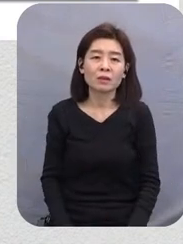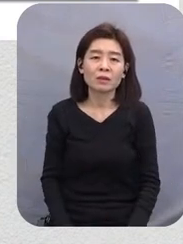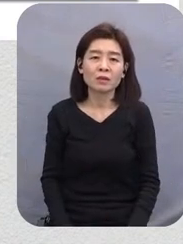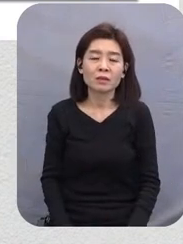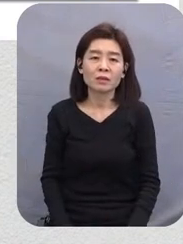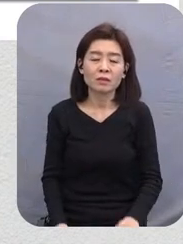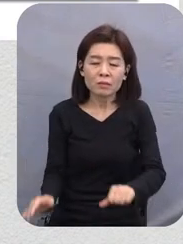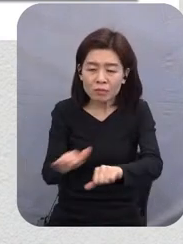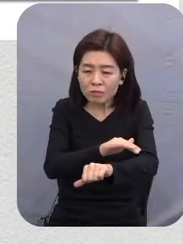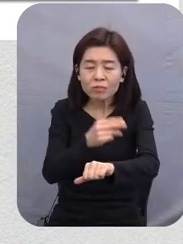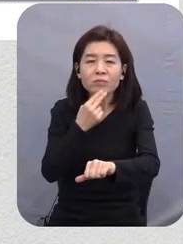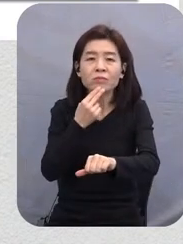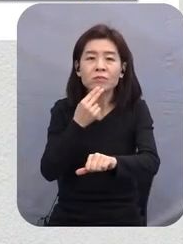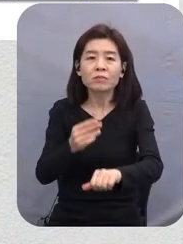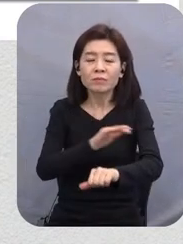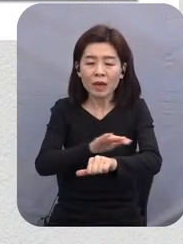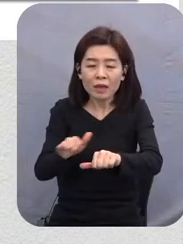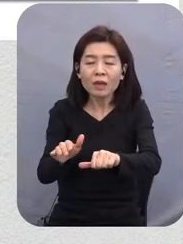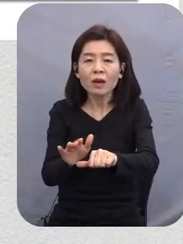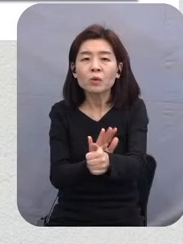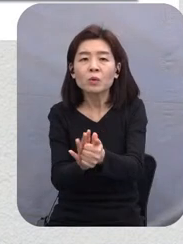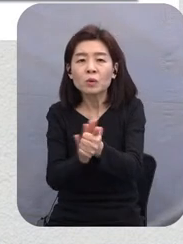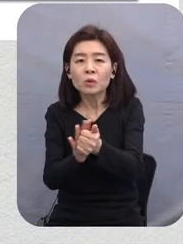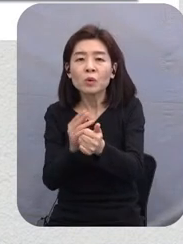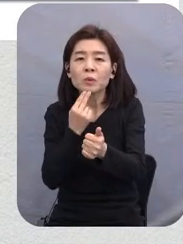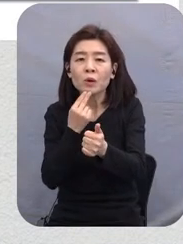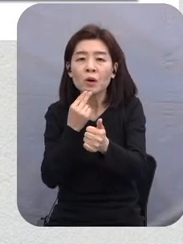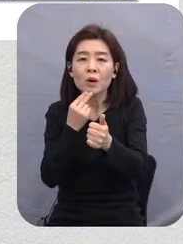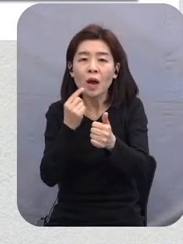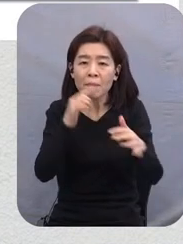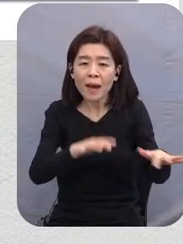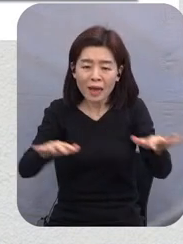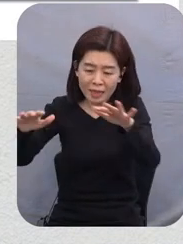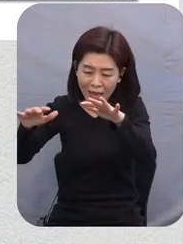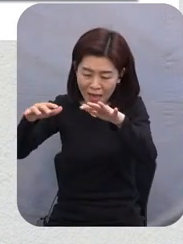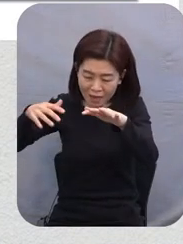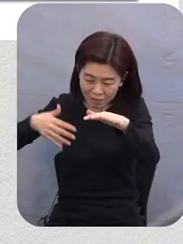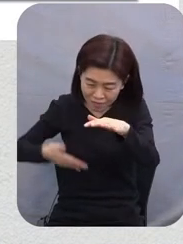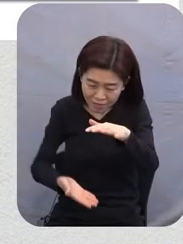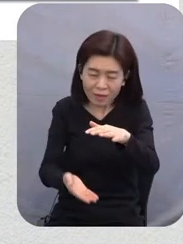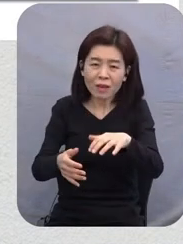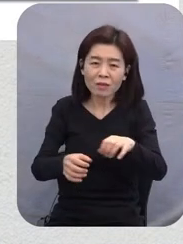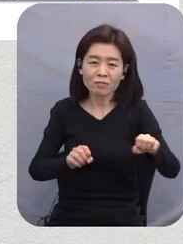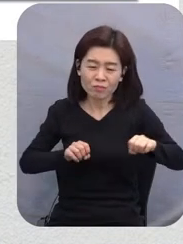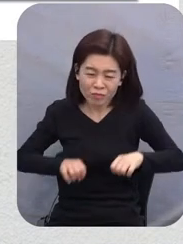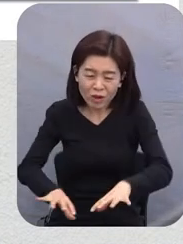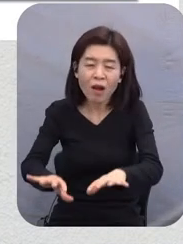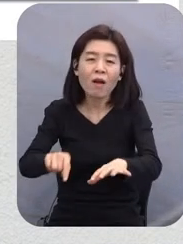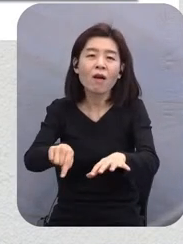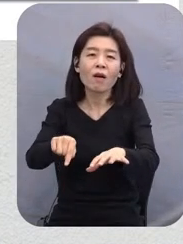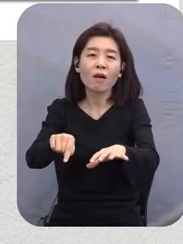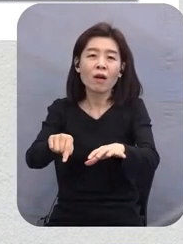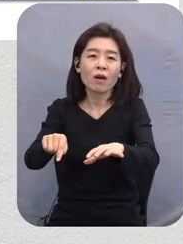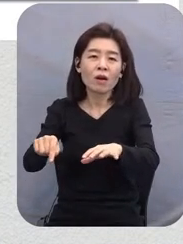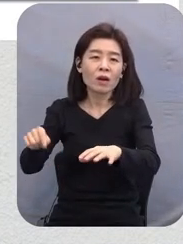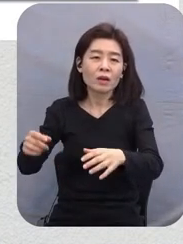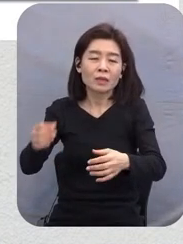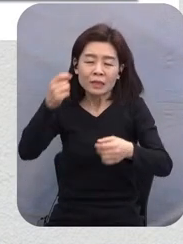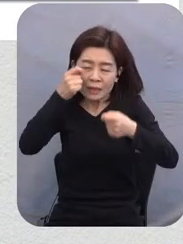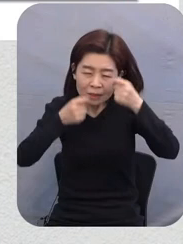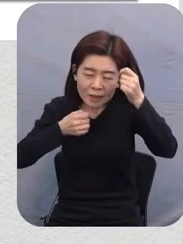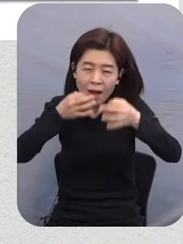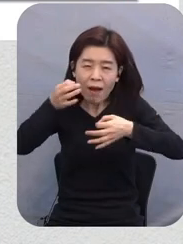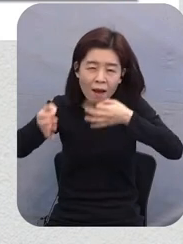이 바다 밑에 있는 그 통곡의 소리를 듣고 바다에 파묻혔던 역사를